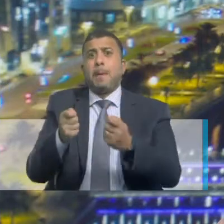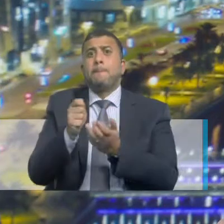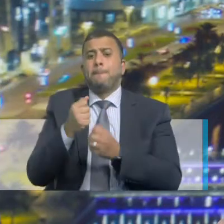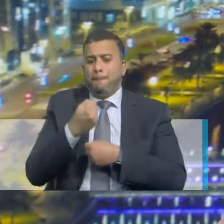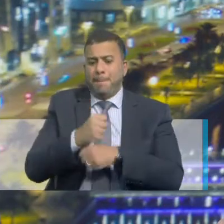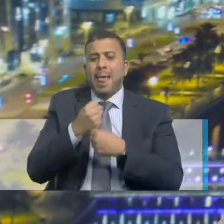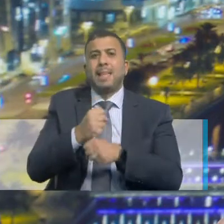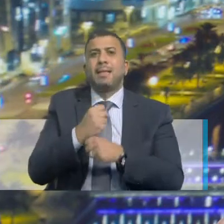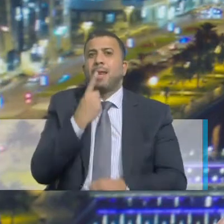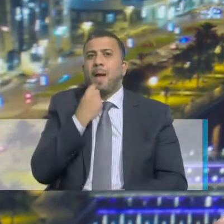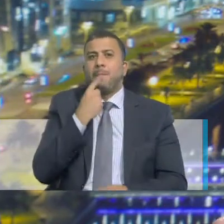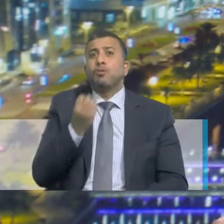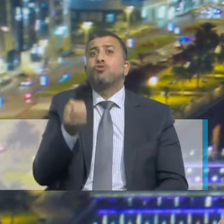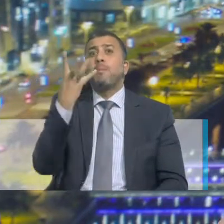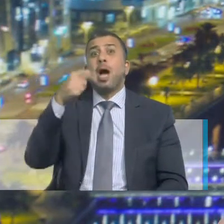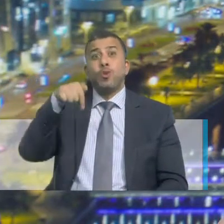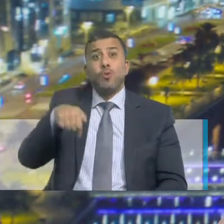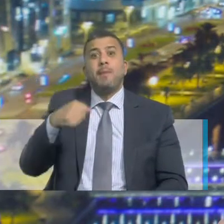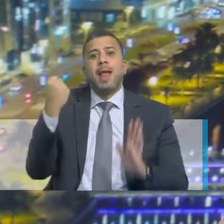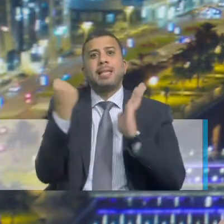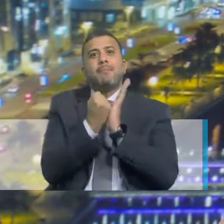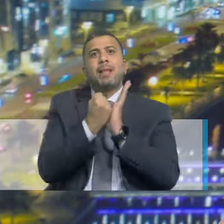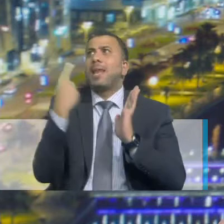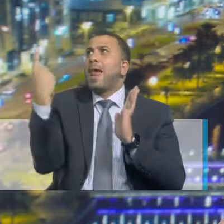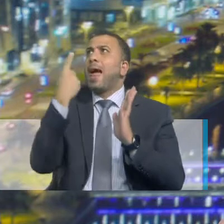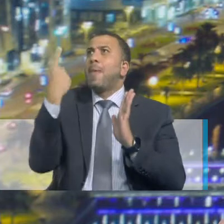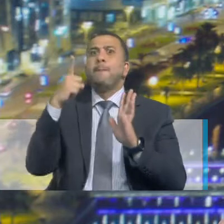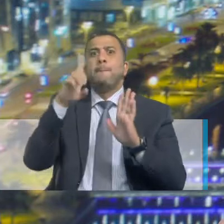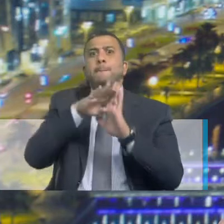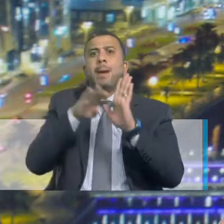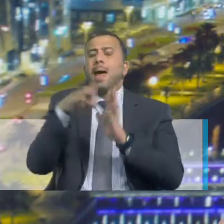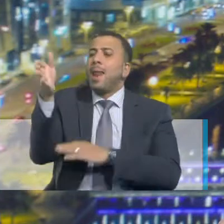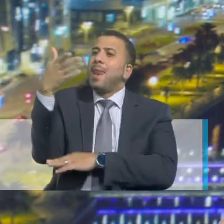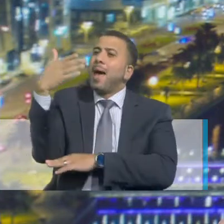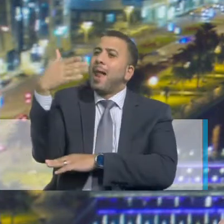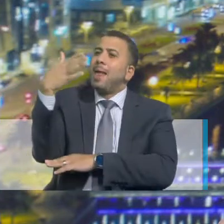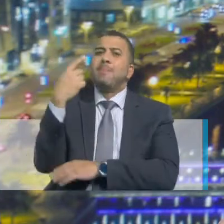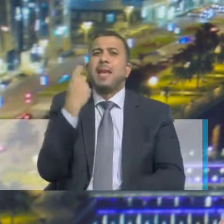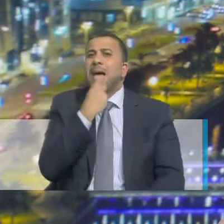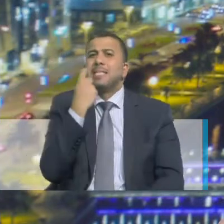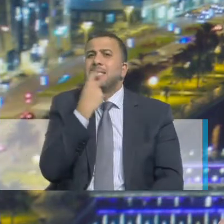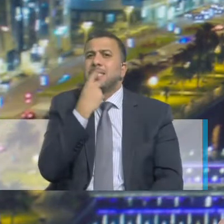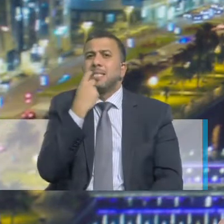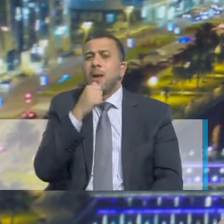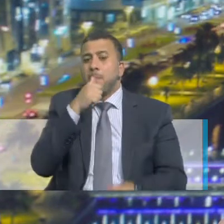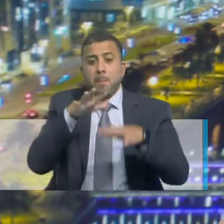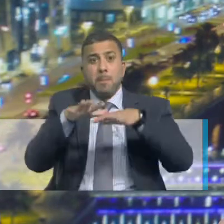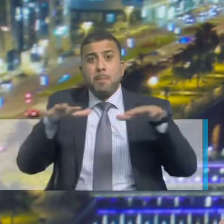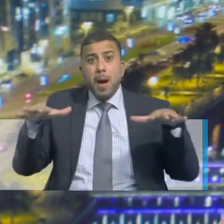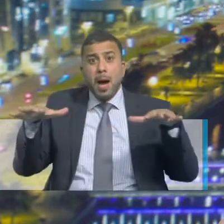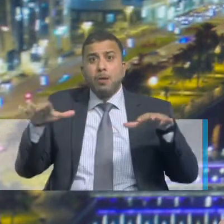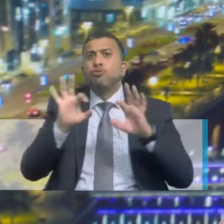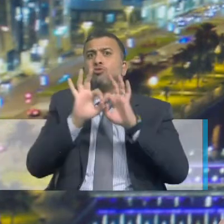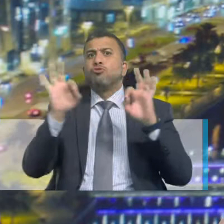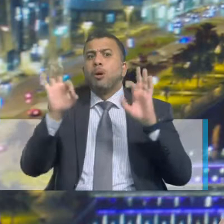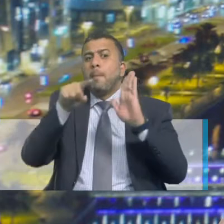تسلمت بلدية الحمرية صباح اليوم الاعتماد العالمي لبرنامج العلم الأزرق، وهو الذي يمنح للشواطئ بعد